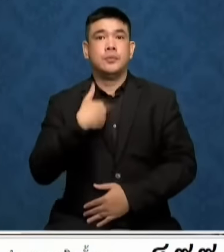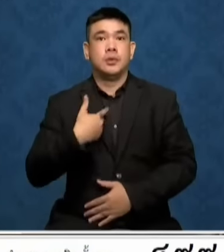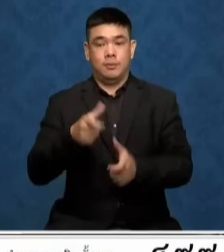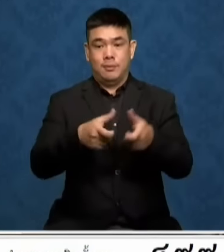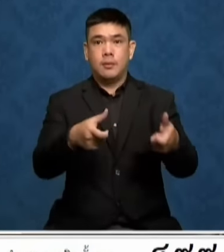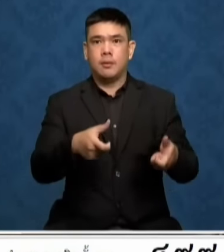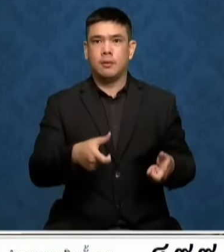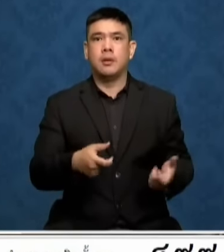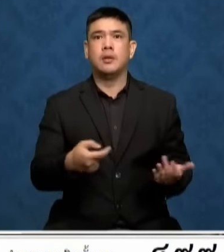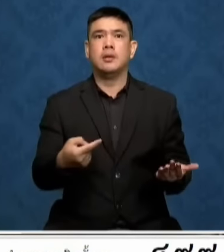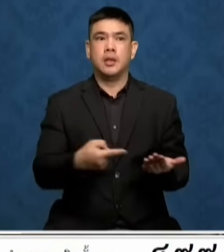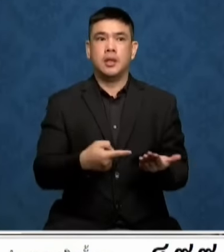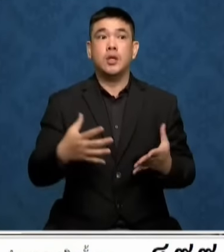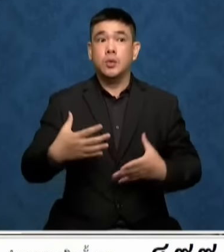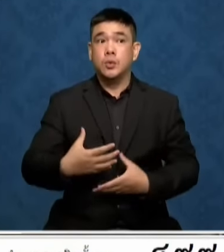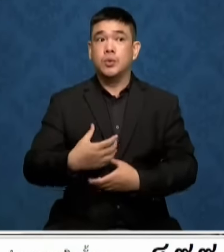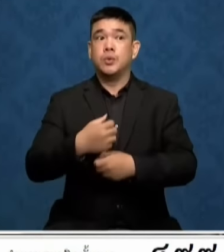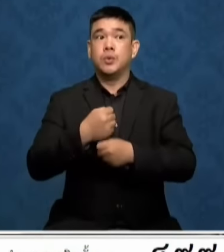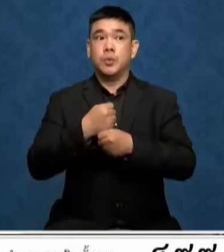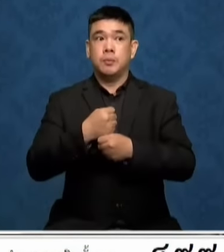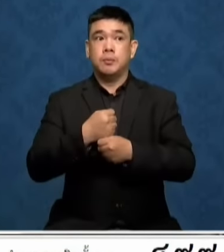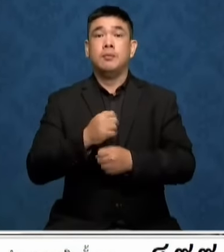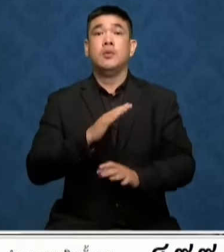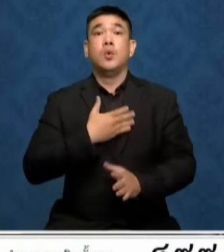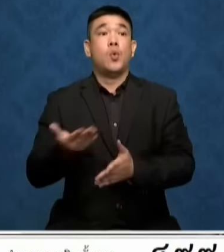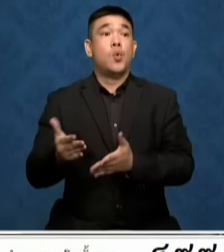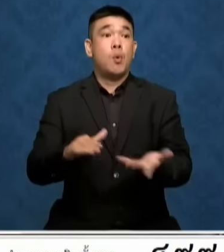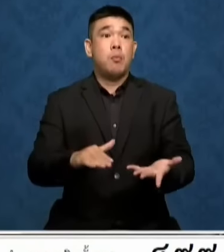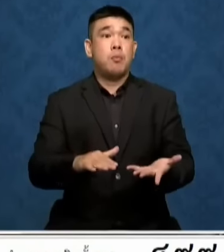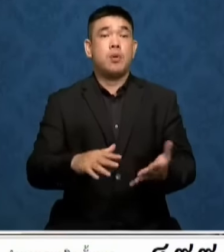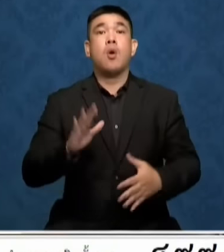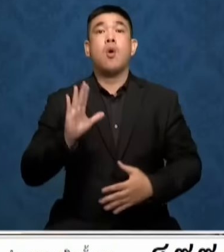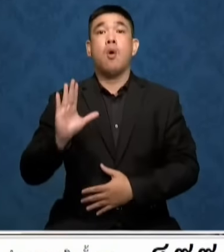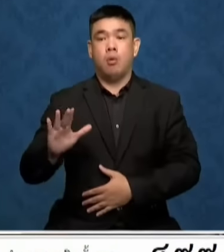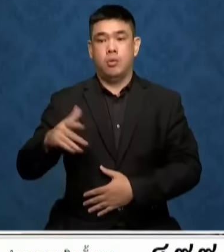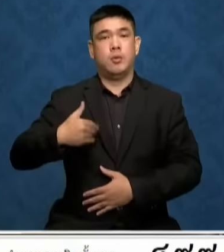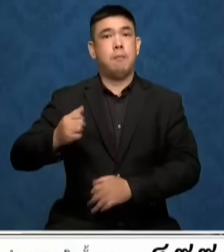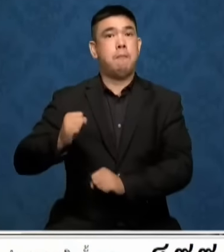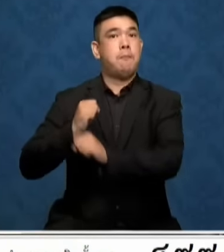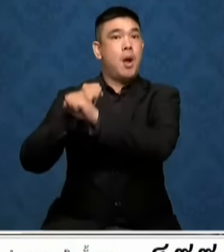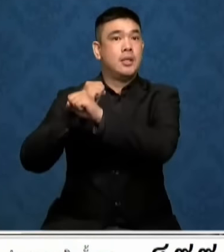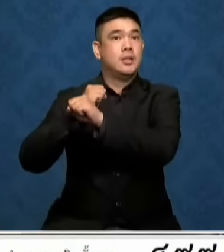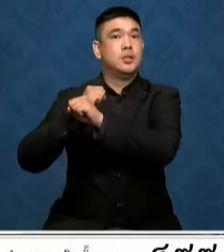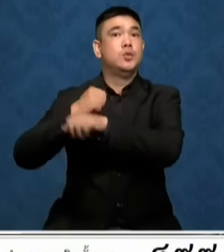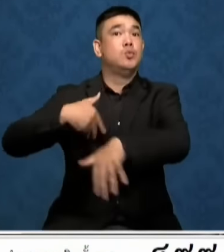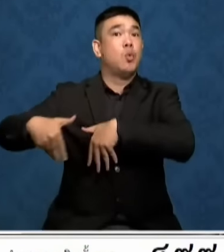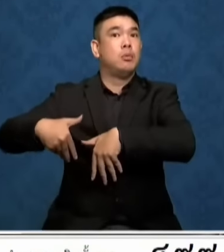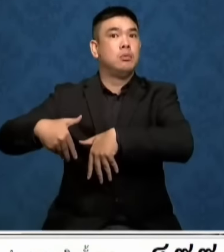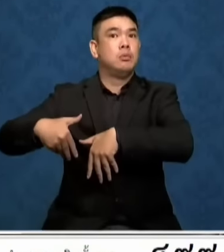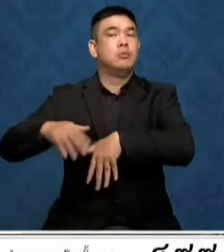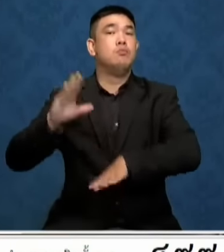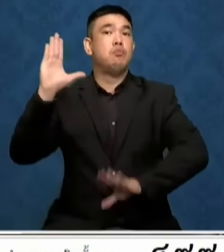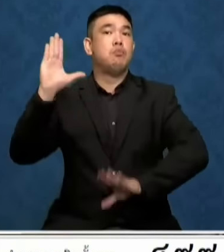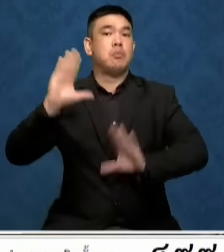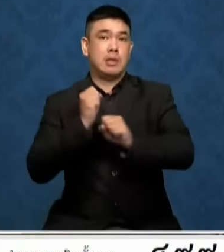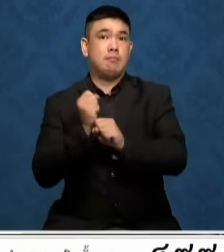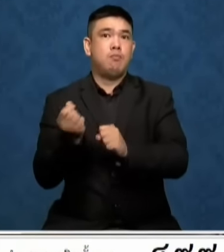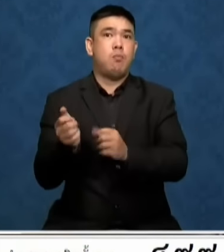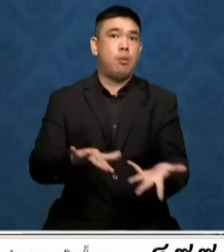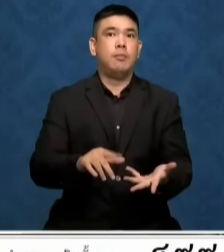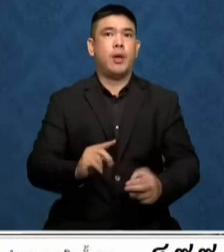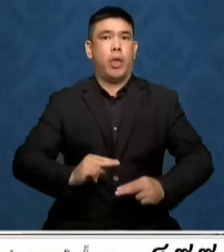บับนี้นะคะสรุปเอาไว้ค่ะว่าการยุบพรรคการเมืองควรจะเป็นเครื่องมือในการปกป้องประชาธิปไตยไม่ใช่ทำลายประชาธิปไตย